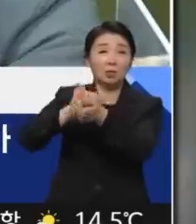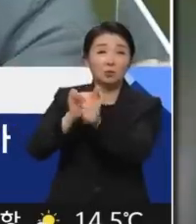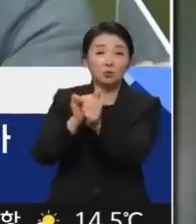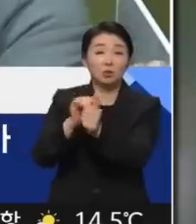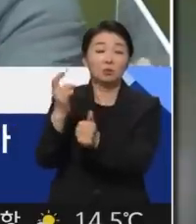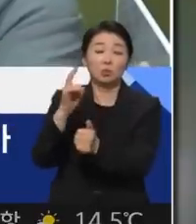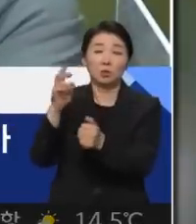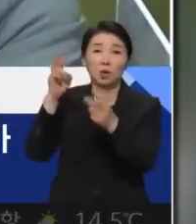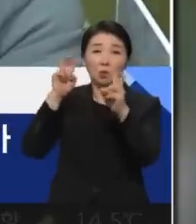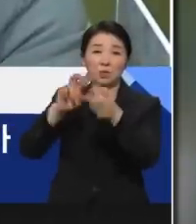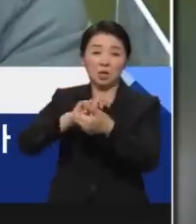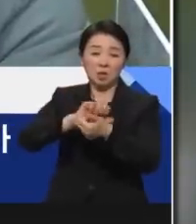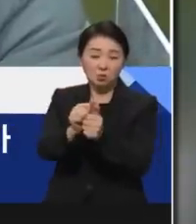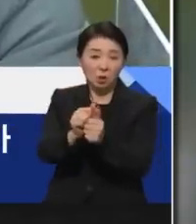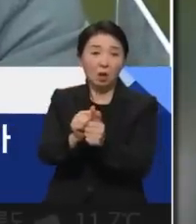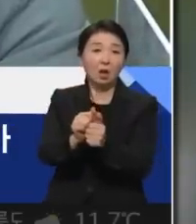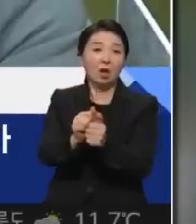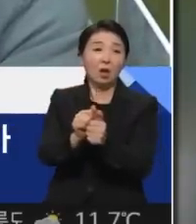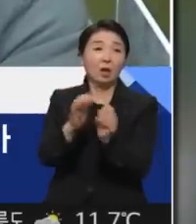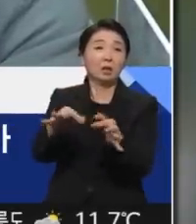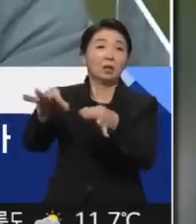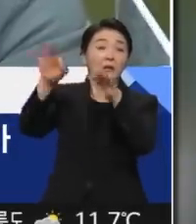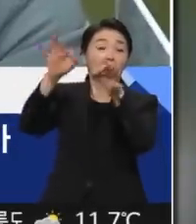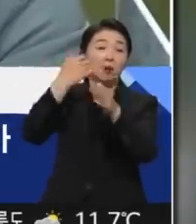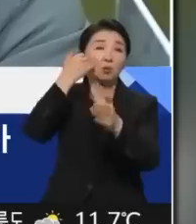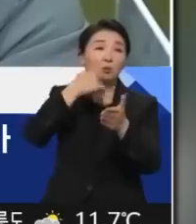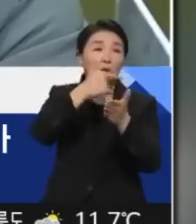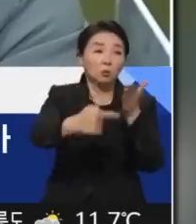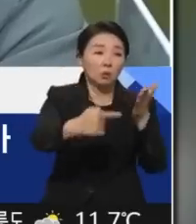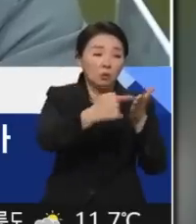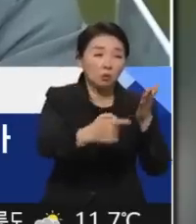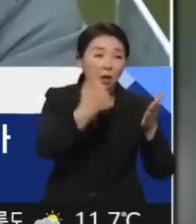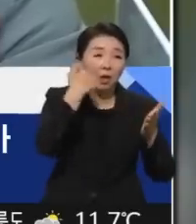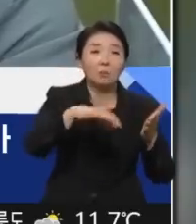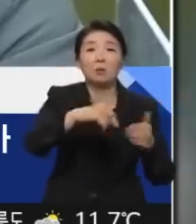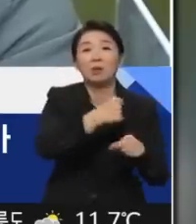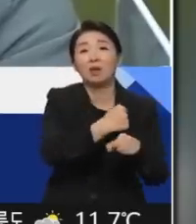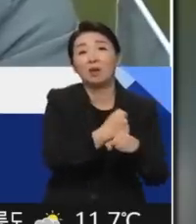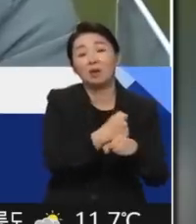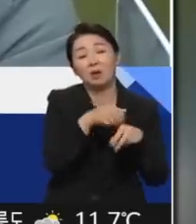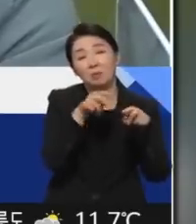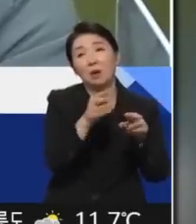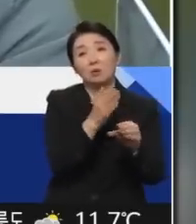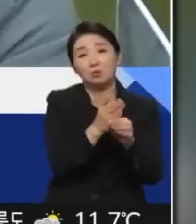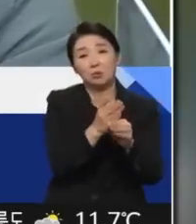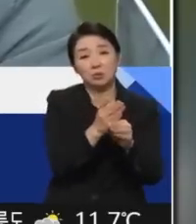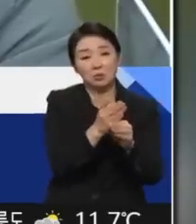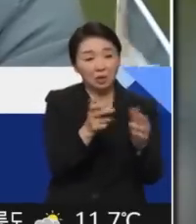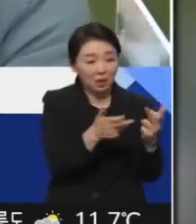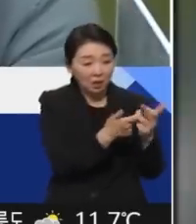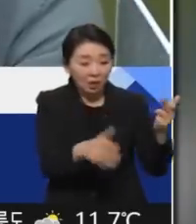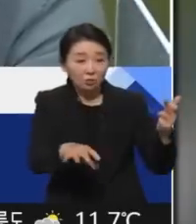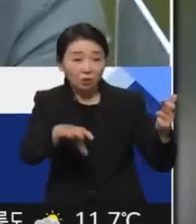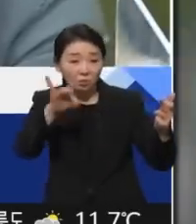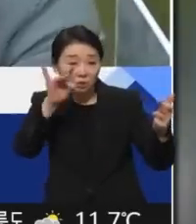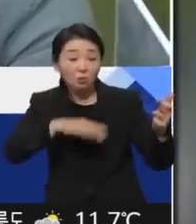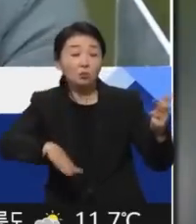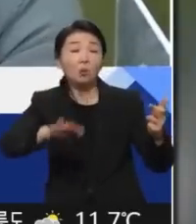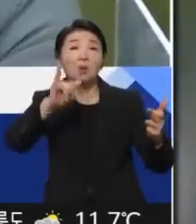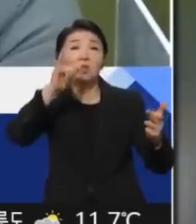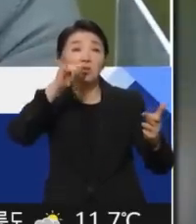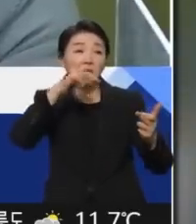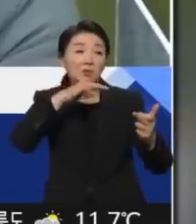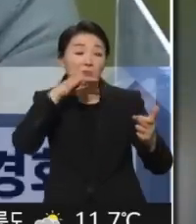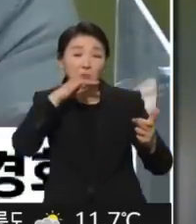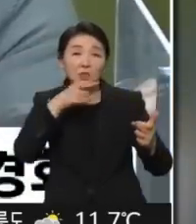급등하는 현상에 이게 누가 디폴트를 먼저 낼지를 바라보고 있는 상황. 거기서 강원도에서 먼저 우리도 있습니다 하고 손을